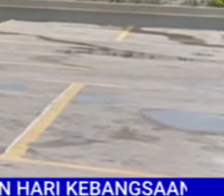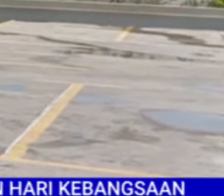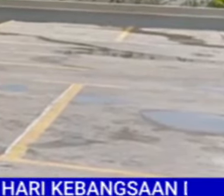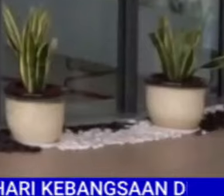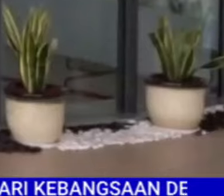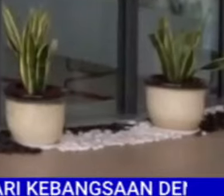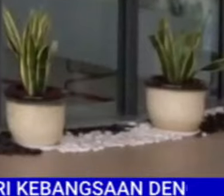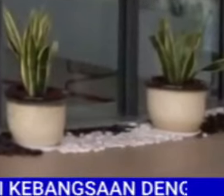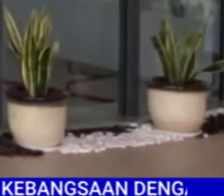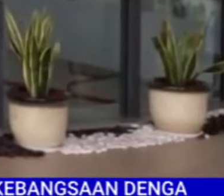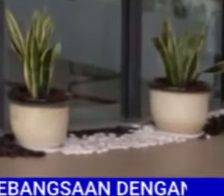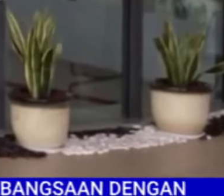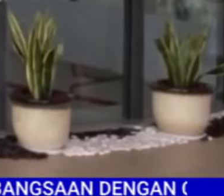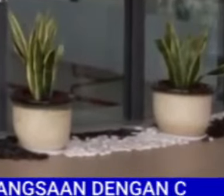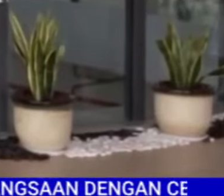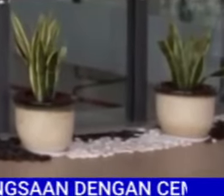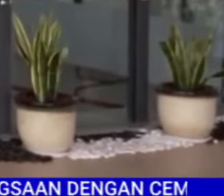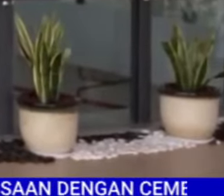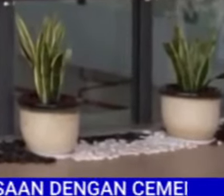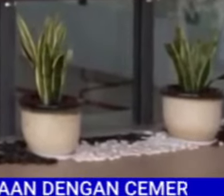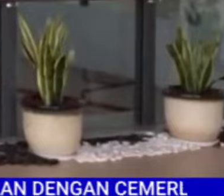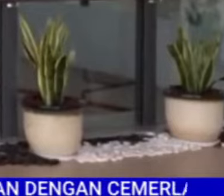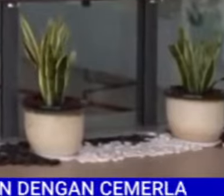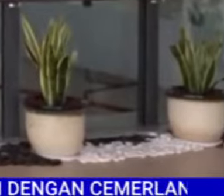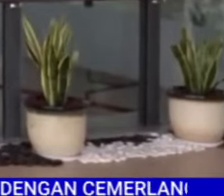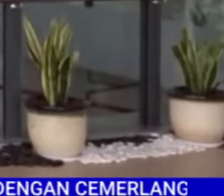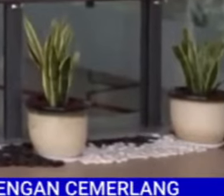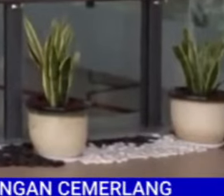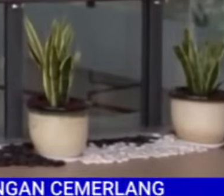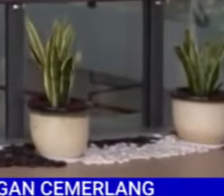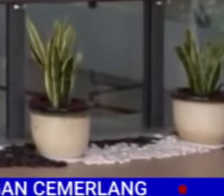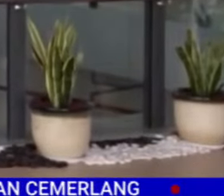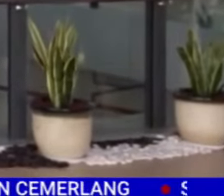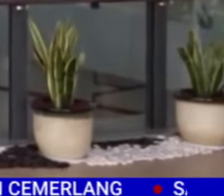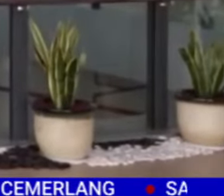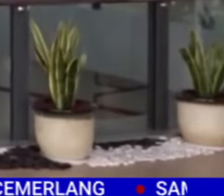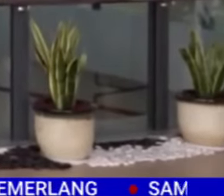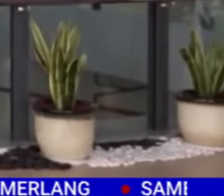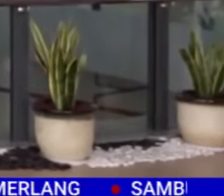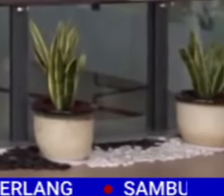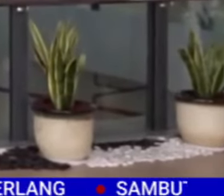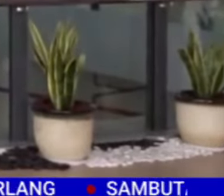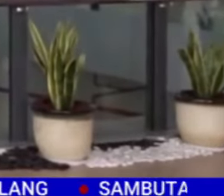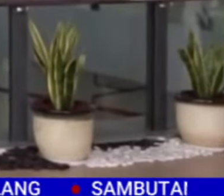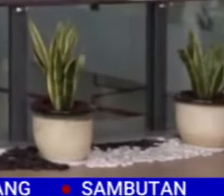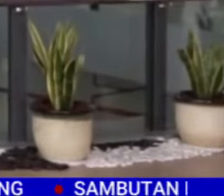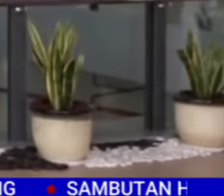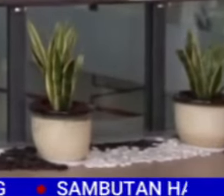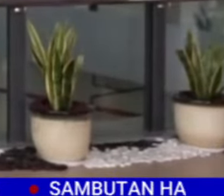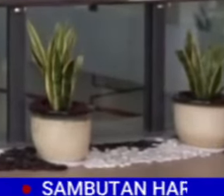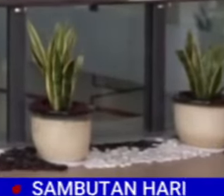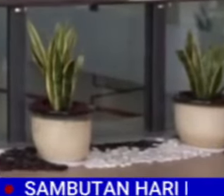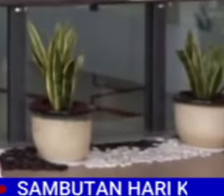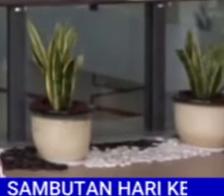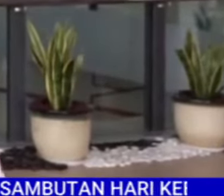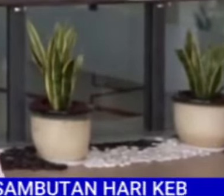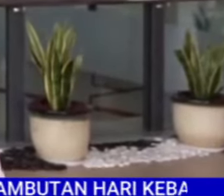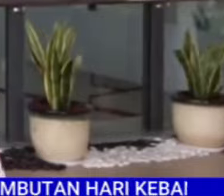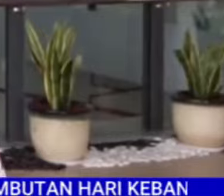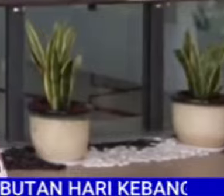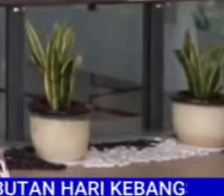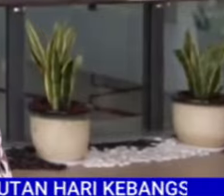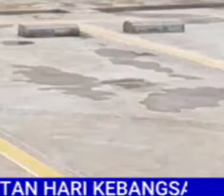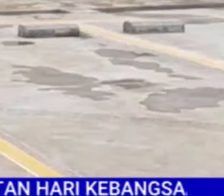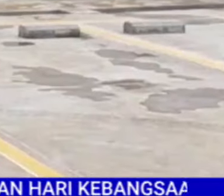Merdeka! Selamat menyambut Hari Kebangsaan dan Hari Malaysia. Dengan harapan kita sentiasa memupukkan perpaduan dan semangat